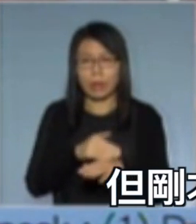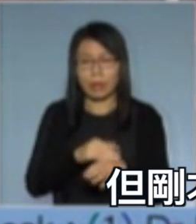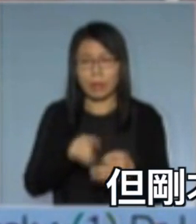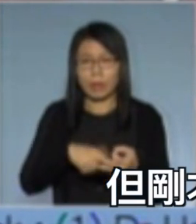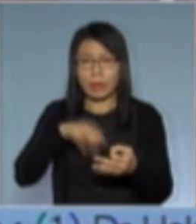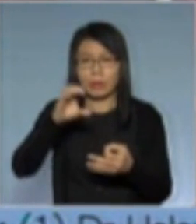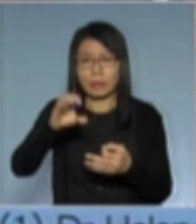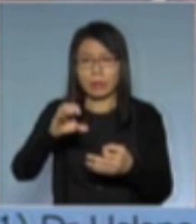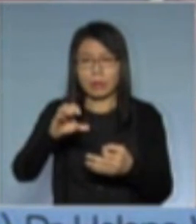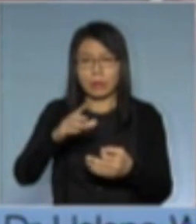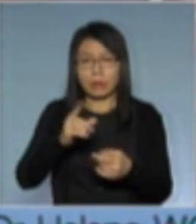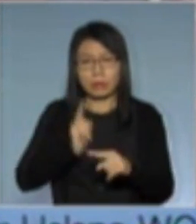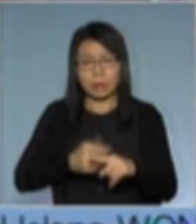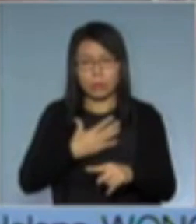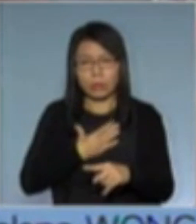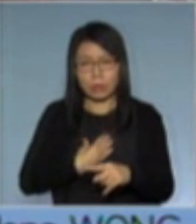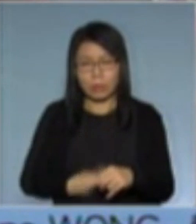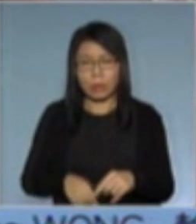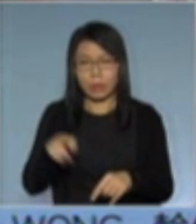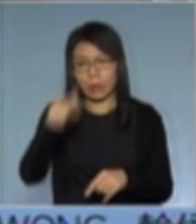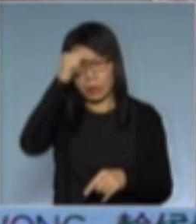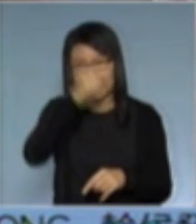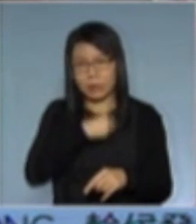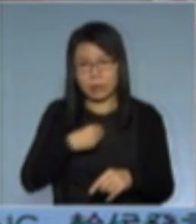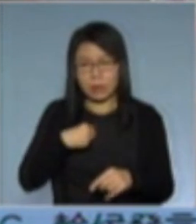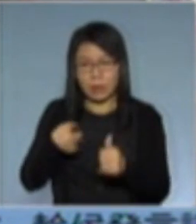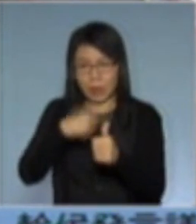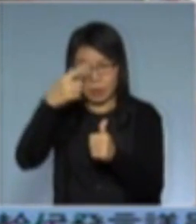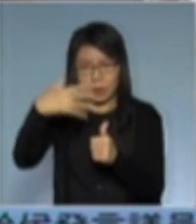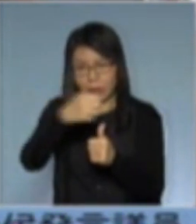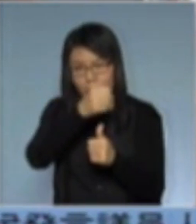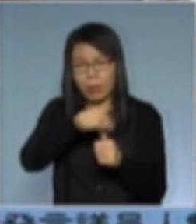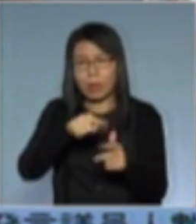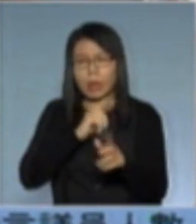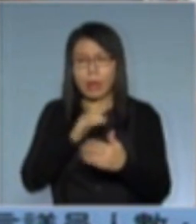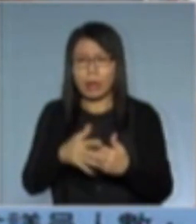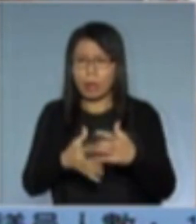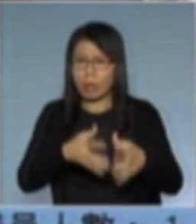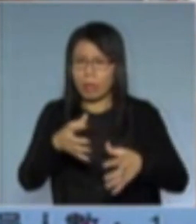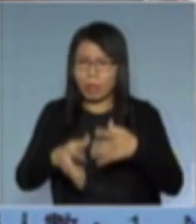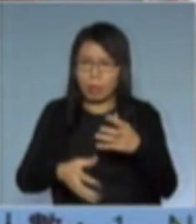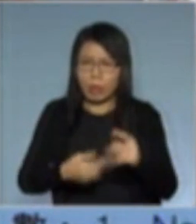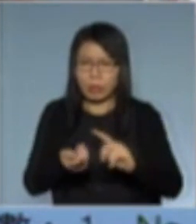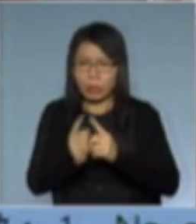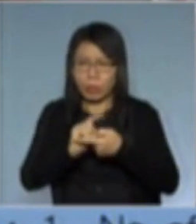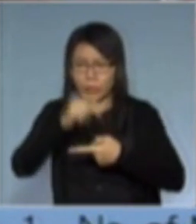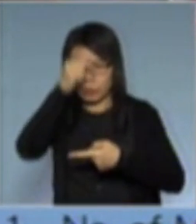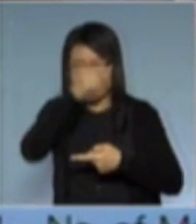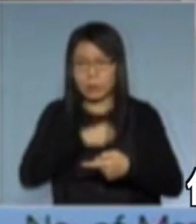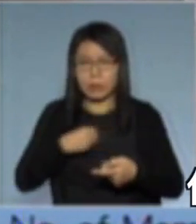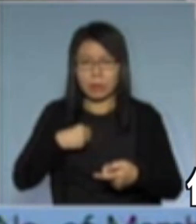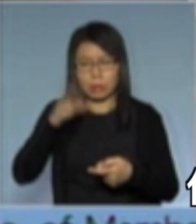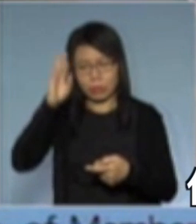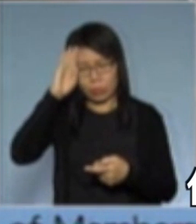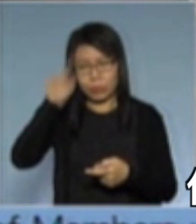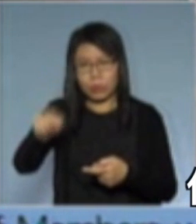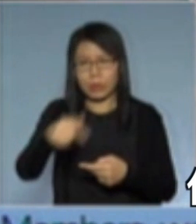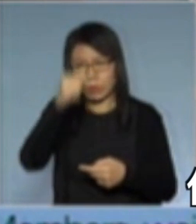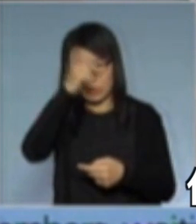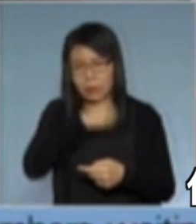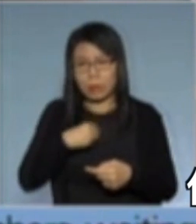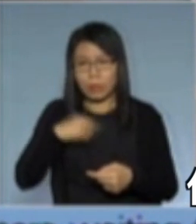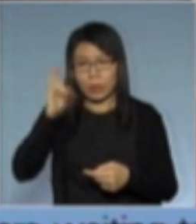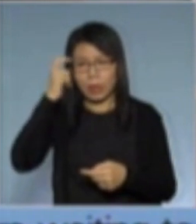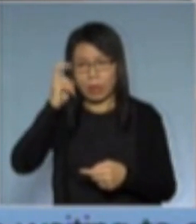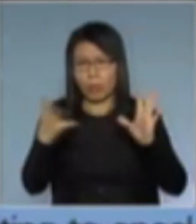太失望啦。如果你係醫生嘅領袖，咁樣對議會嘅事，代表醫生嘅話咧，對唔住啦，醫生們，你哋考慮一下究竟應